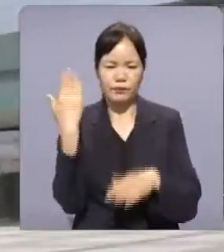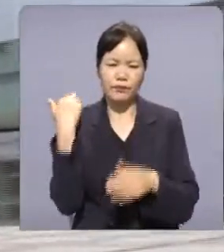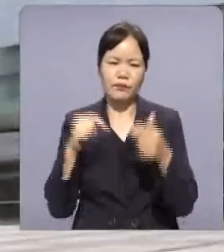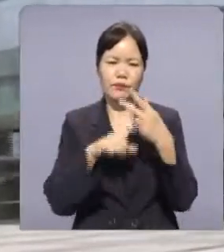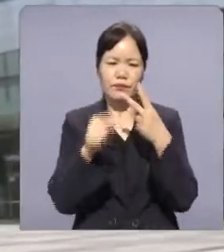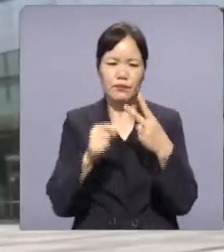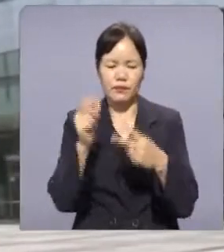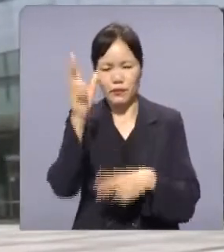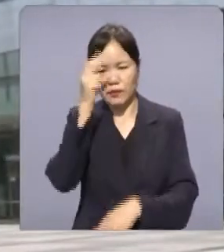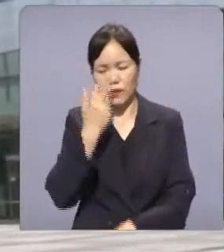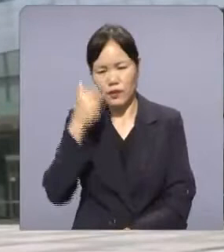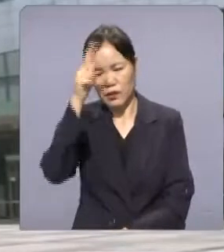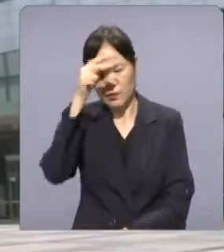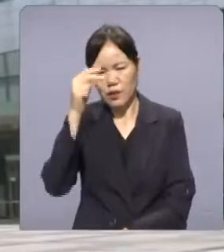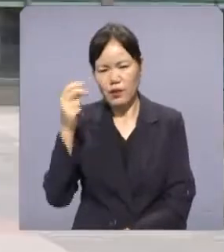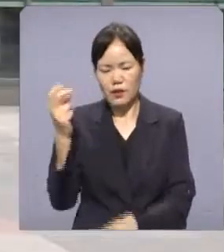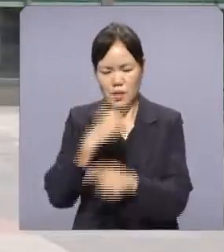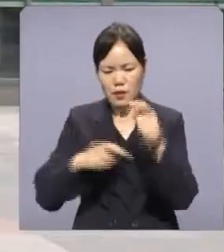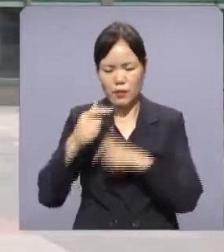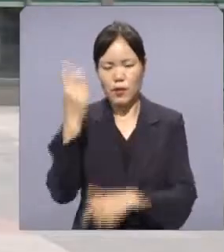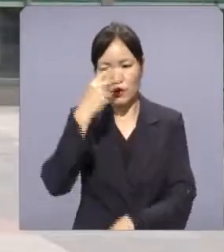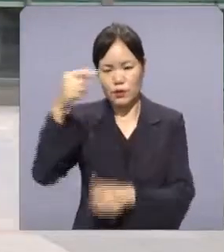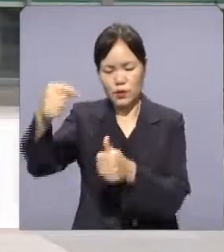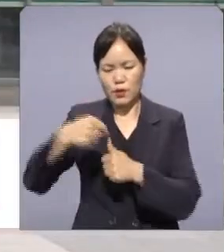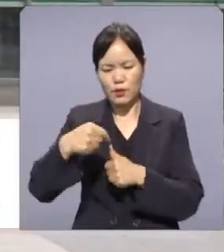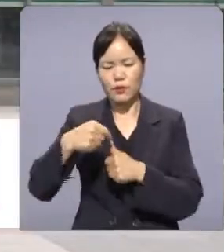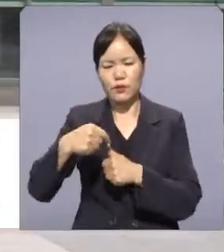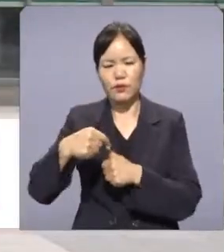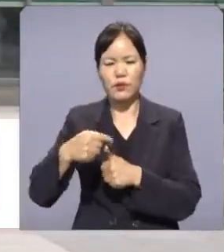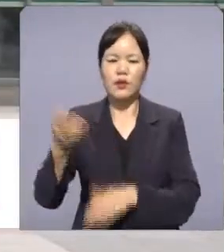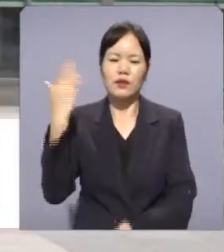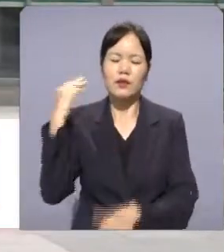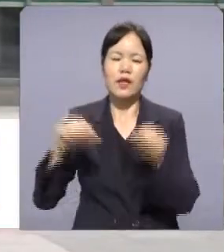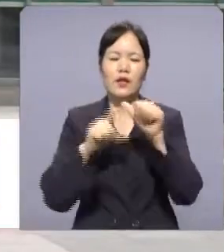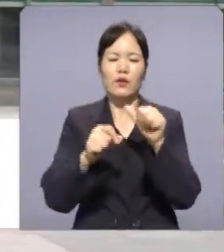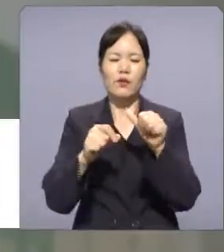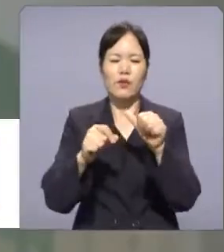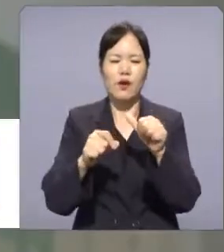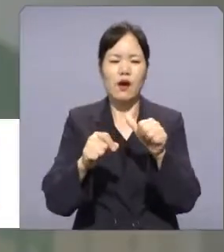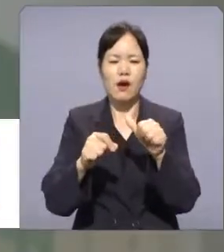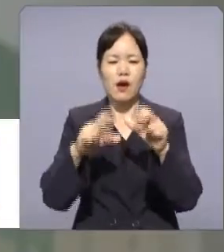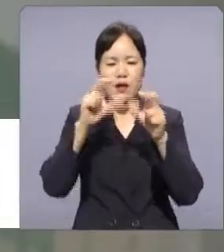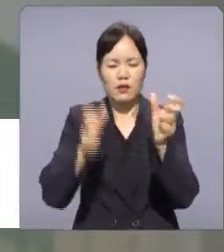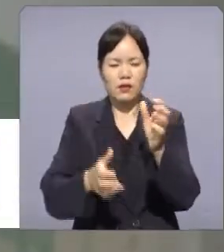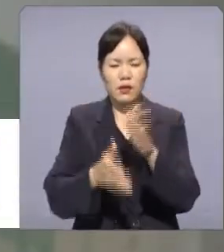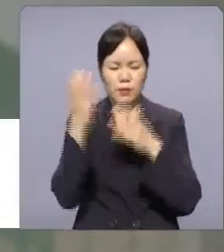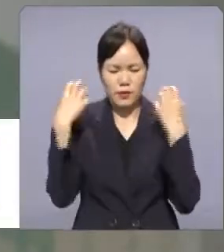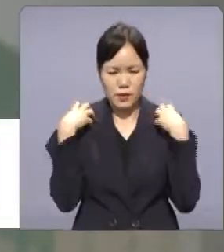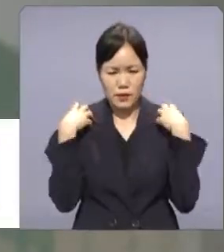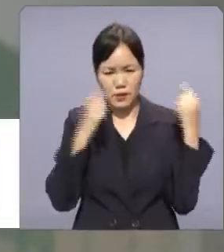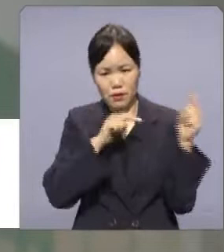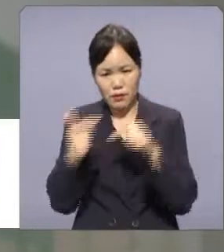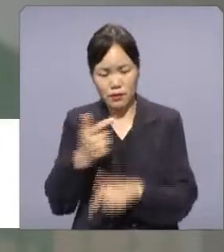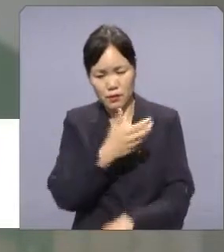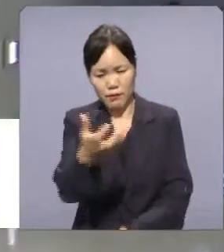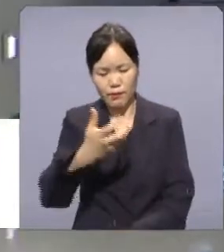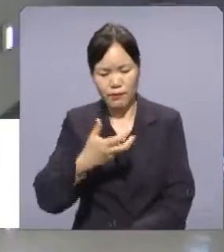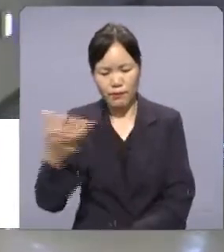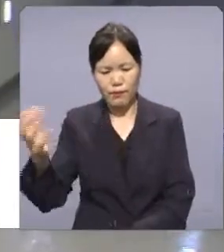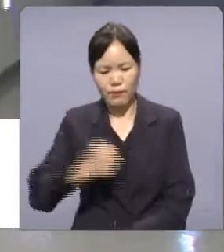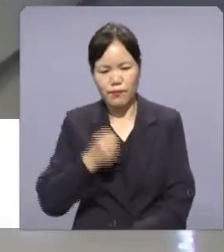검찰의 보완수사 요구로 재수사에 착수해 지난 5월 성남시청과 두산건설, 성남FC 등을